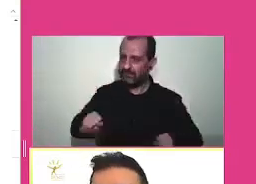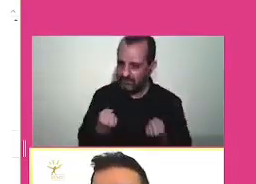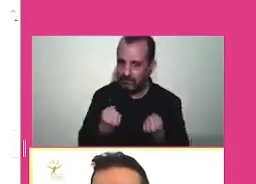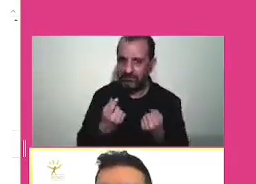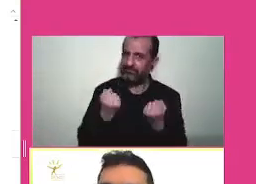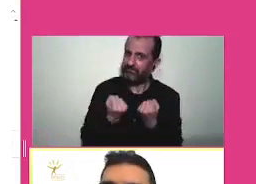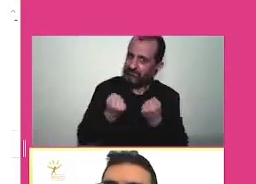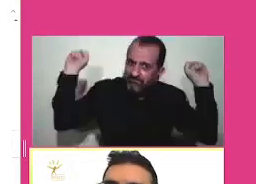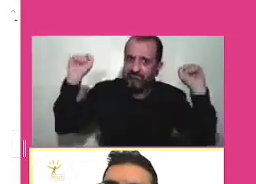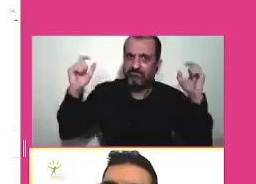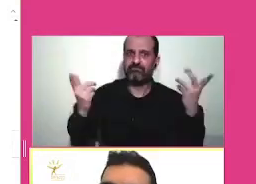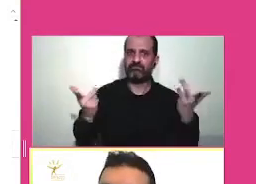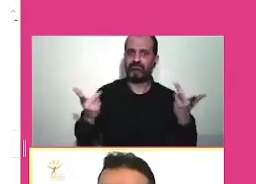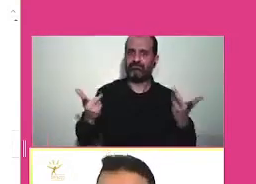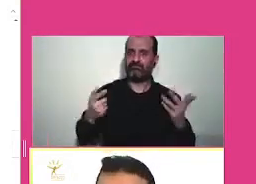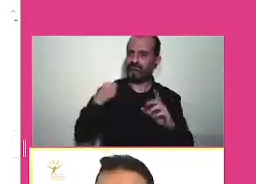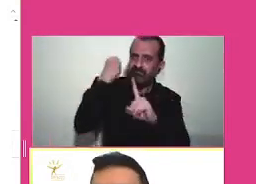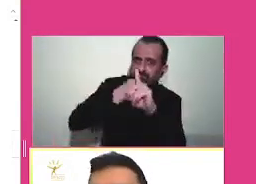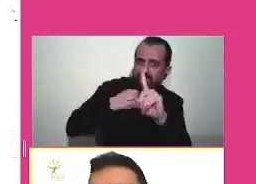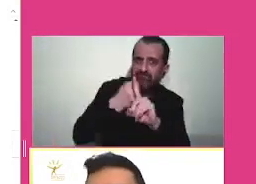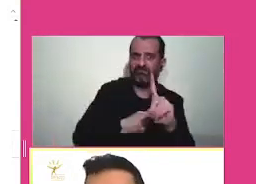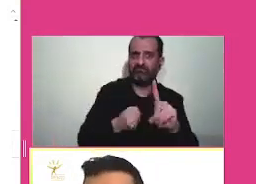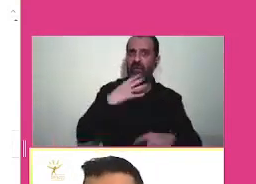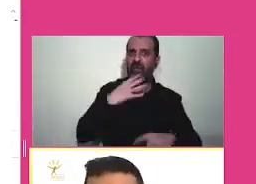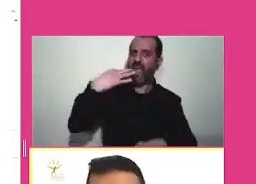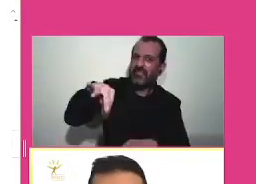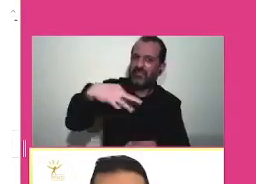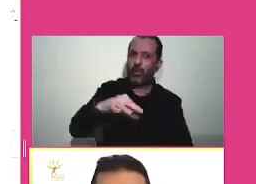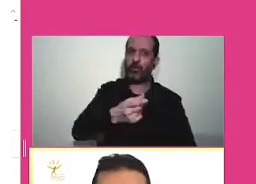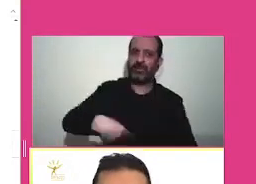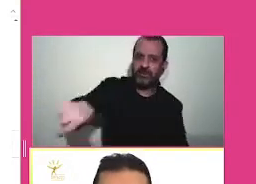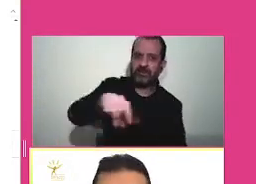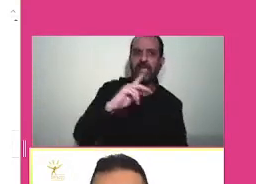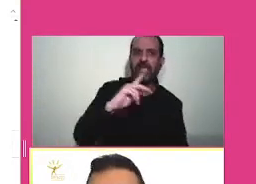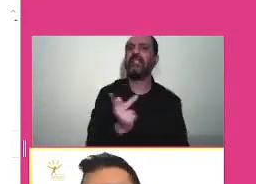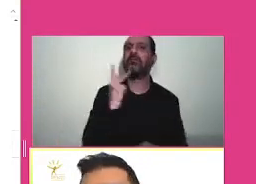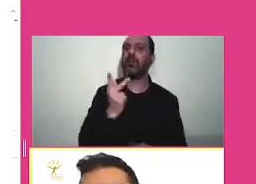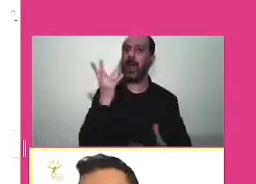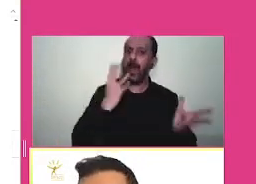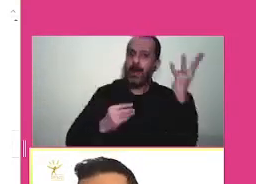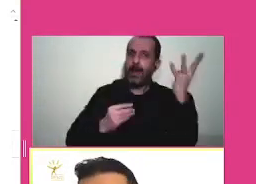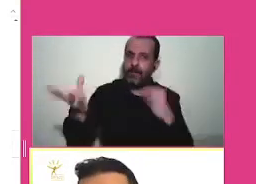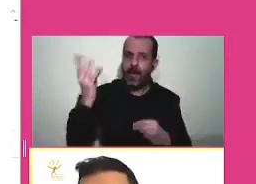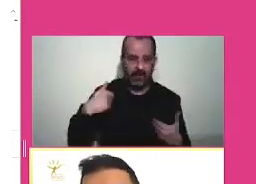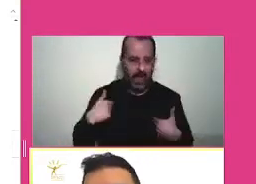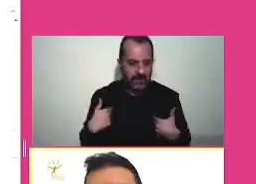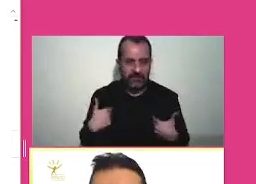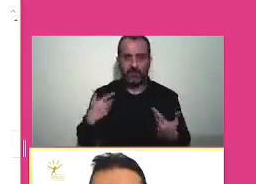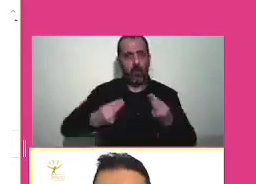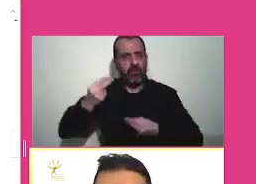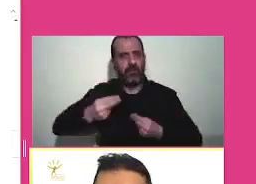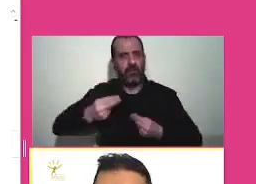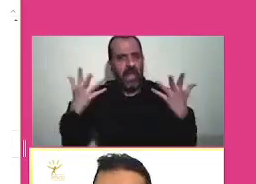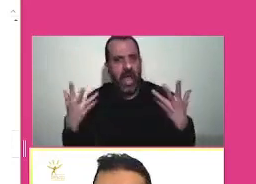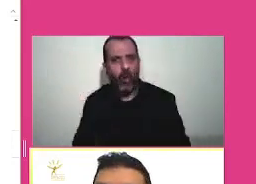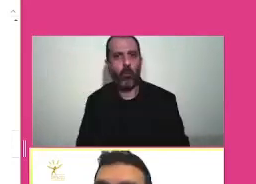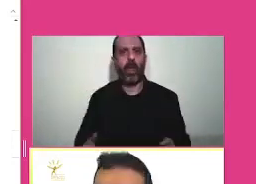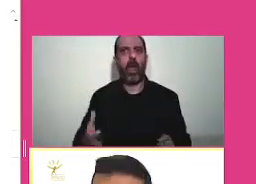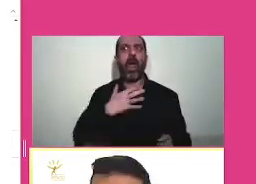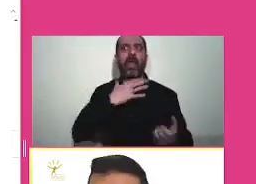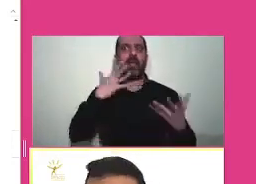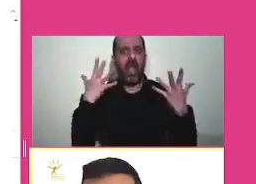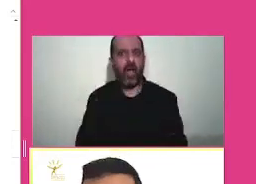να ενημερωθεί για τα προβλήματα και τις ανάγκες των ατόμων με αναπηρία και κάτι πολύ σημαντικό που το έχουμε δοκιμάσει στο παρελθόν και